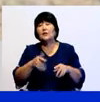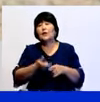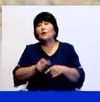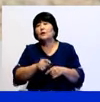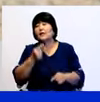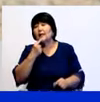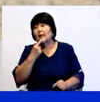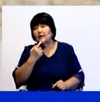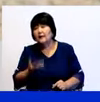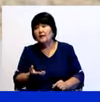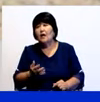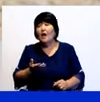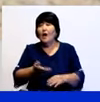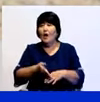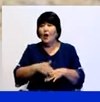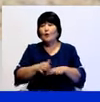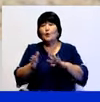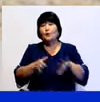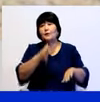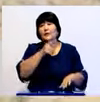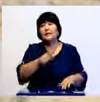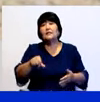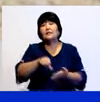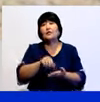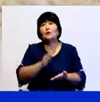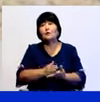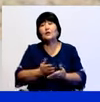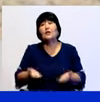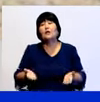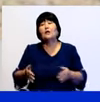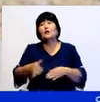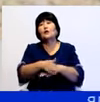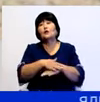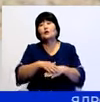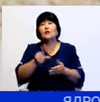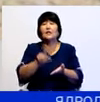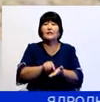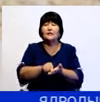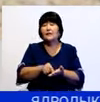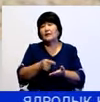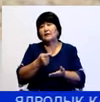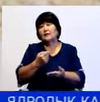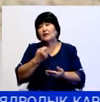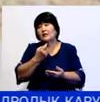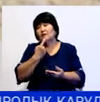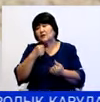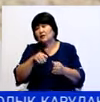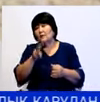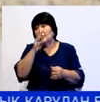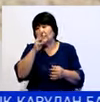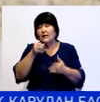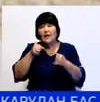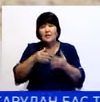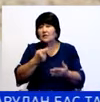қиын, ауыр өтпелі кезеңде болды. Жұрттың зейнетақысы шешілмей, жалақысы